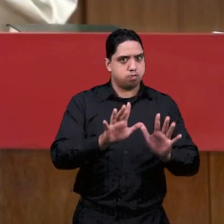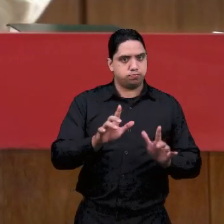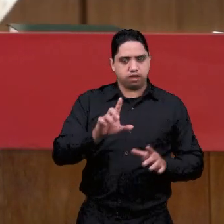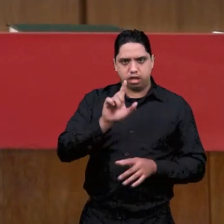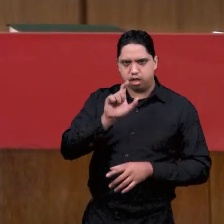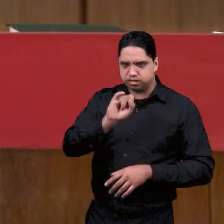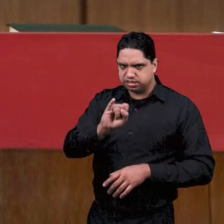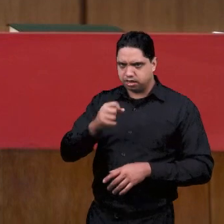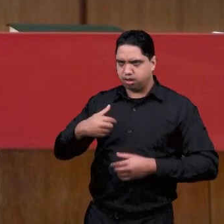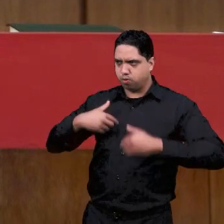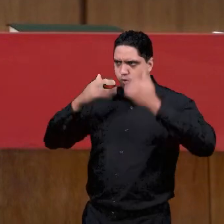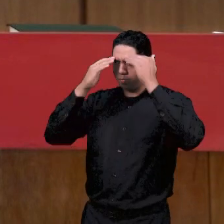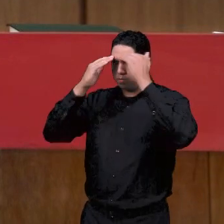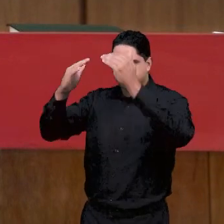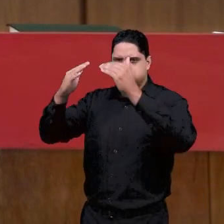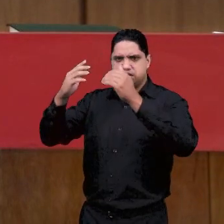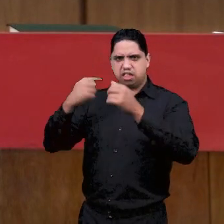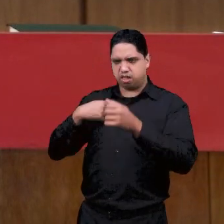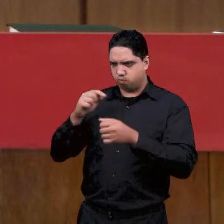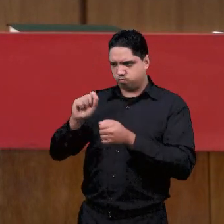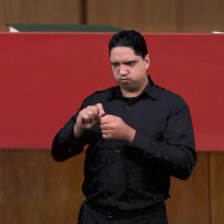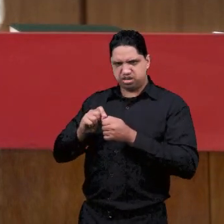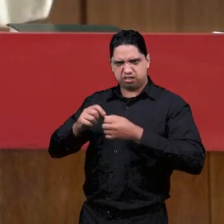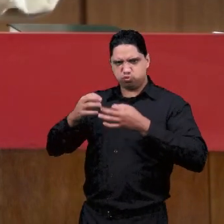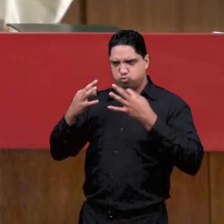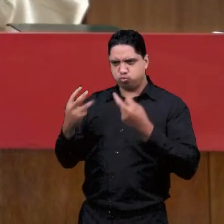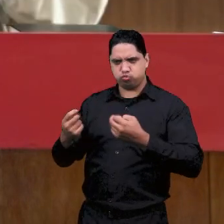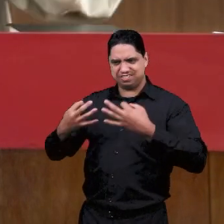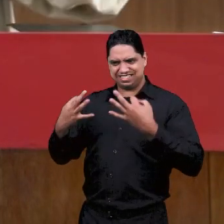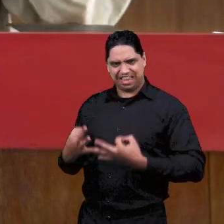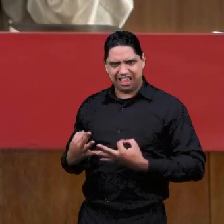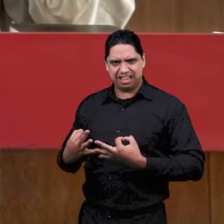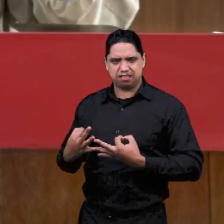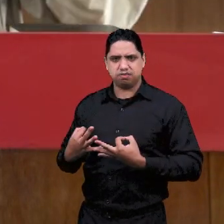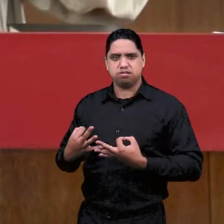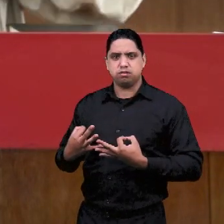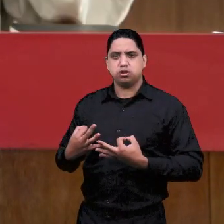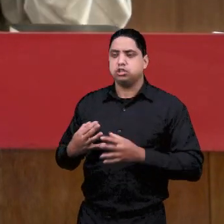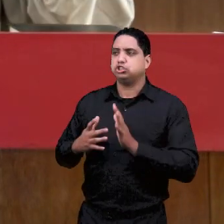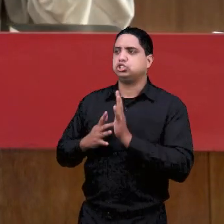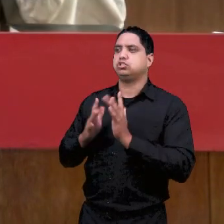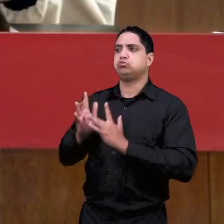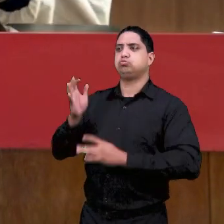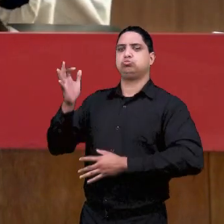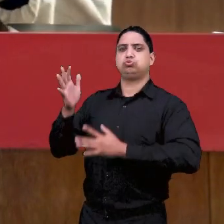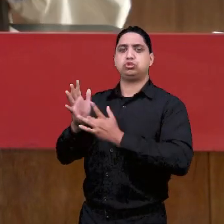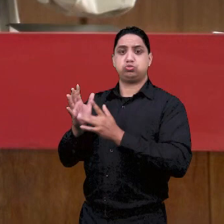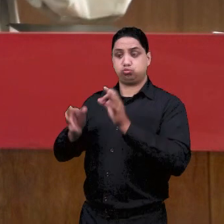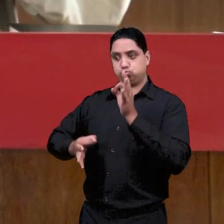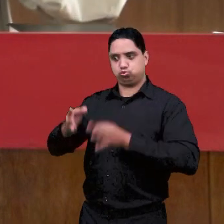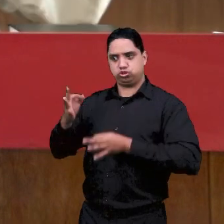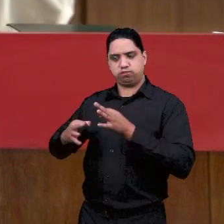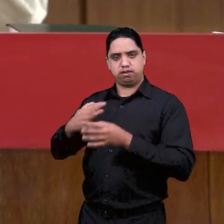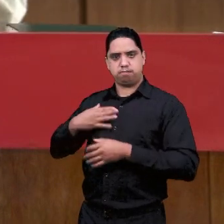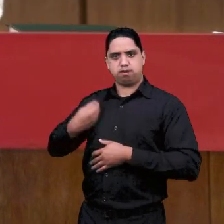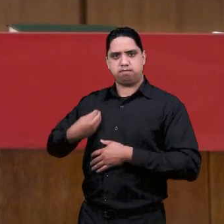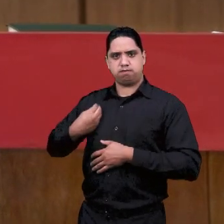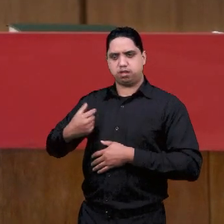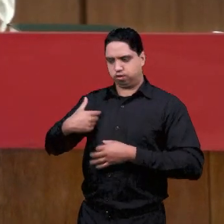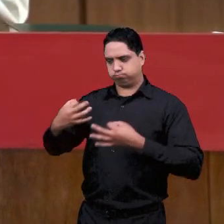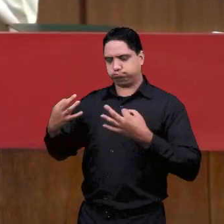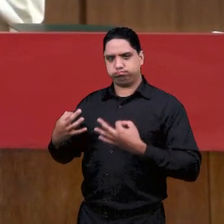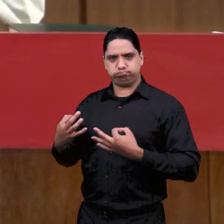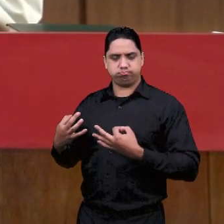justifié pour tout ce que je fais de bien. Donc, et ce que je ne fais pas de bien, je dois corriger.